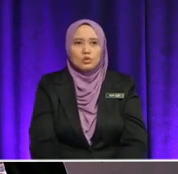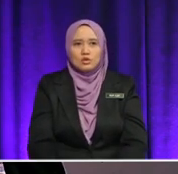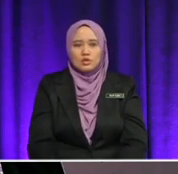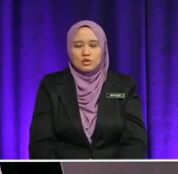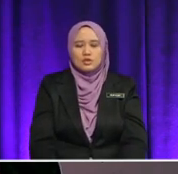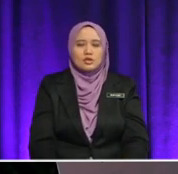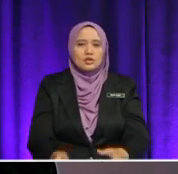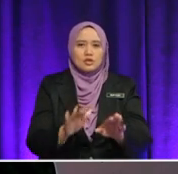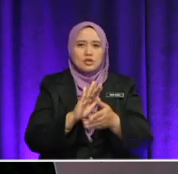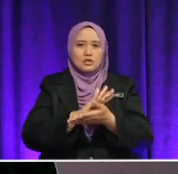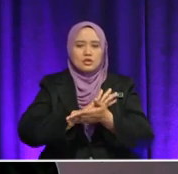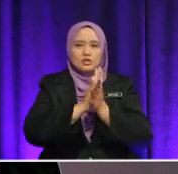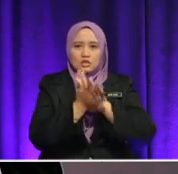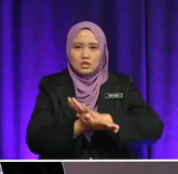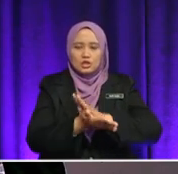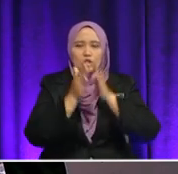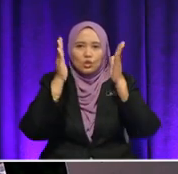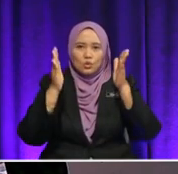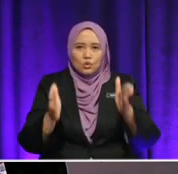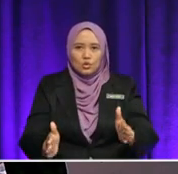ahli-ahli paling yang lain supaya